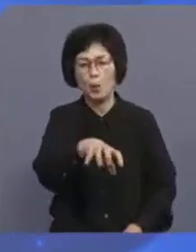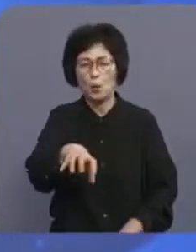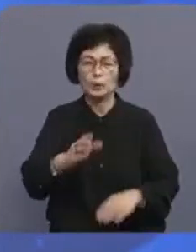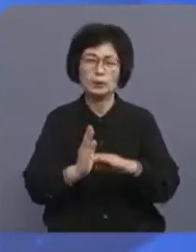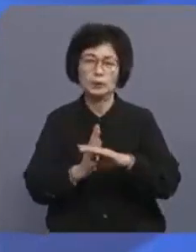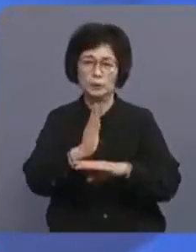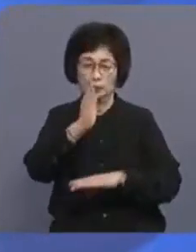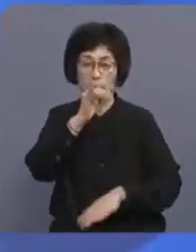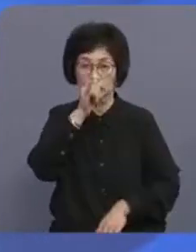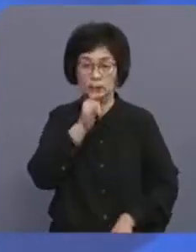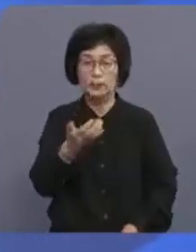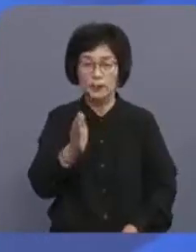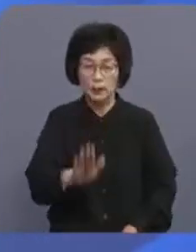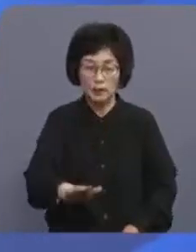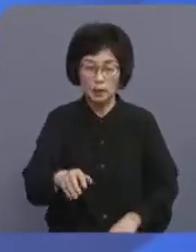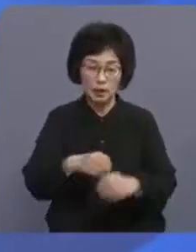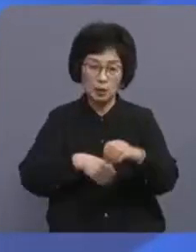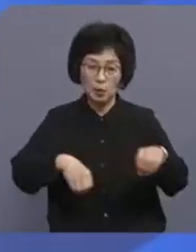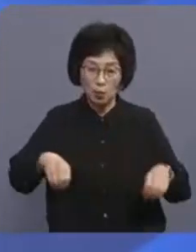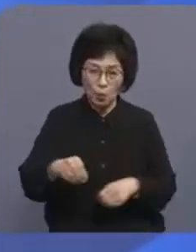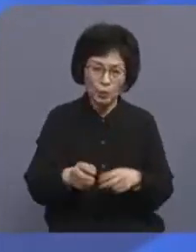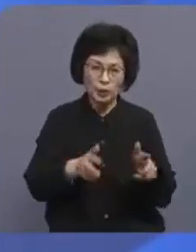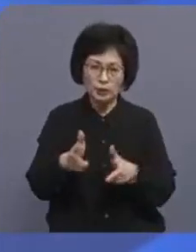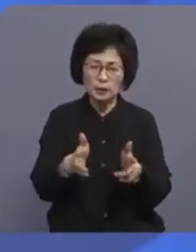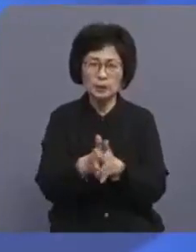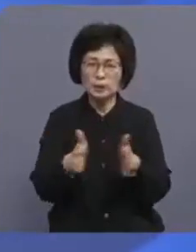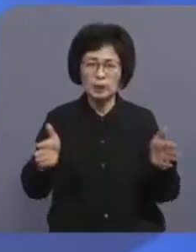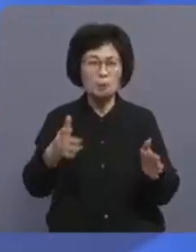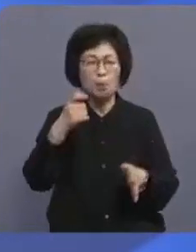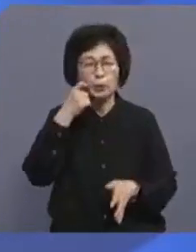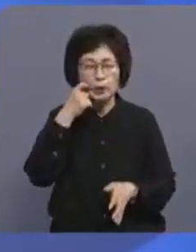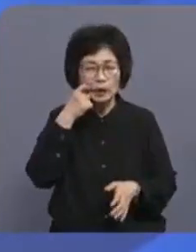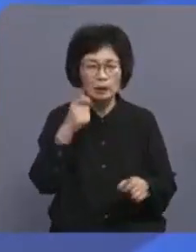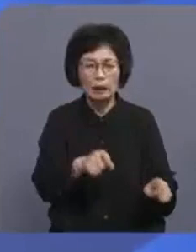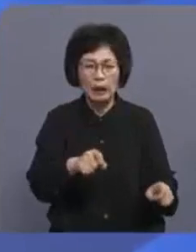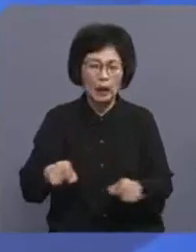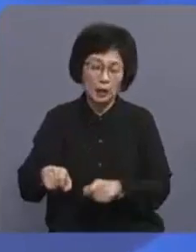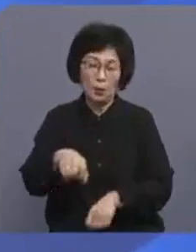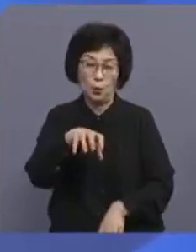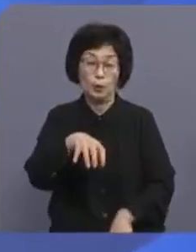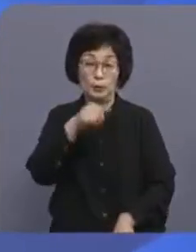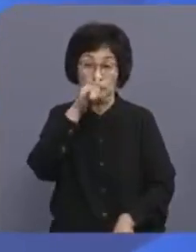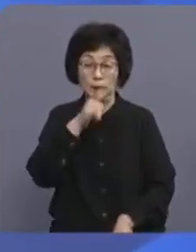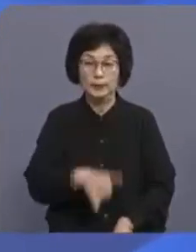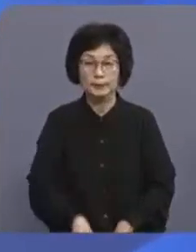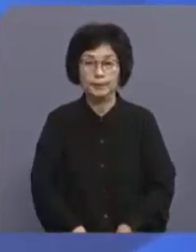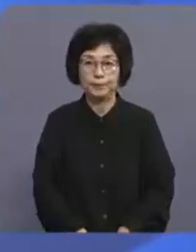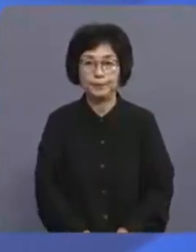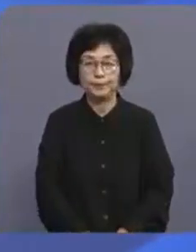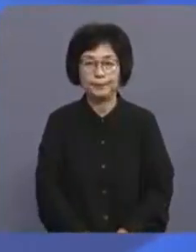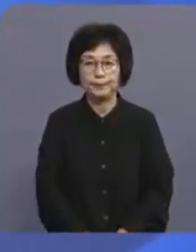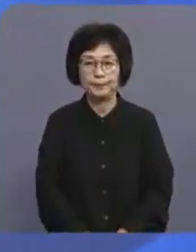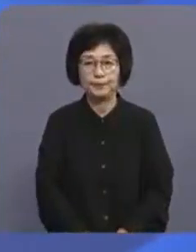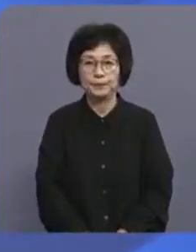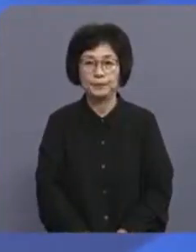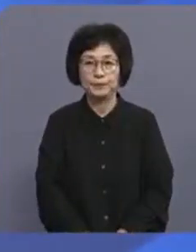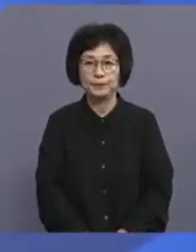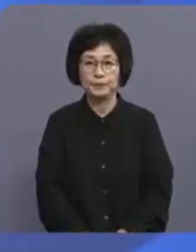넘는 실정이지만 오히려 사업을 시작조차 하지 못하고 있는 것으로 나타났습니다. 보도에 김아란의